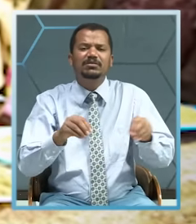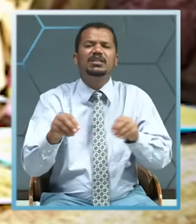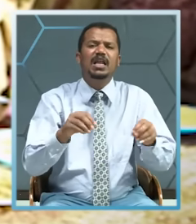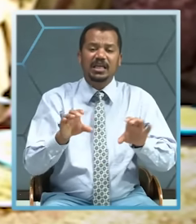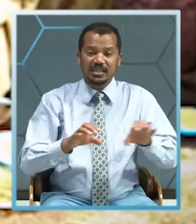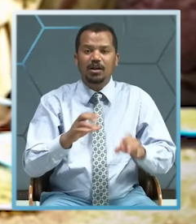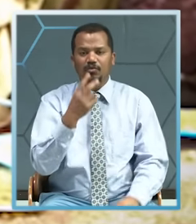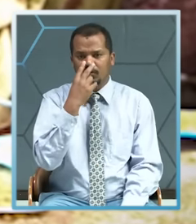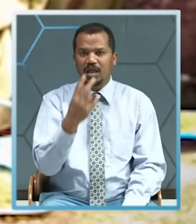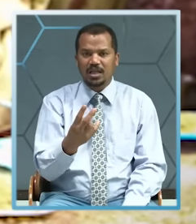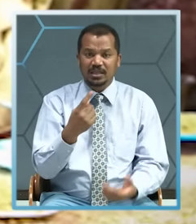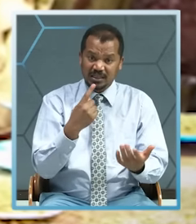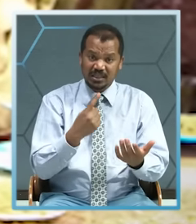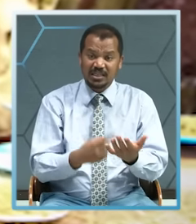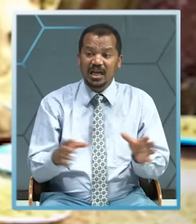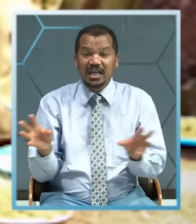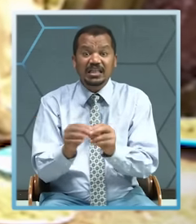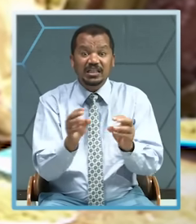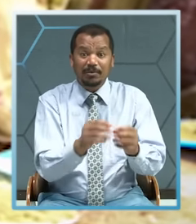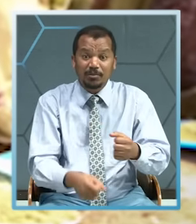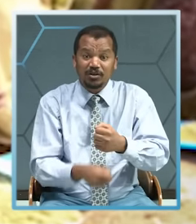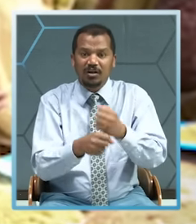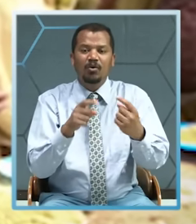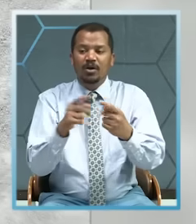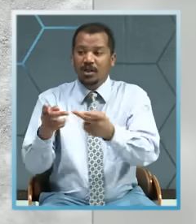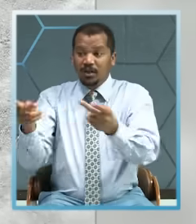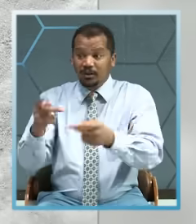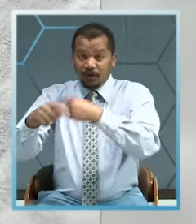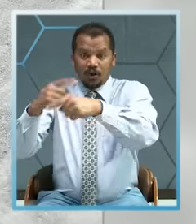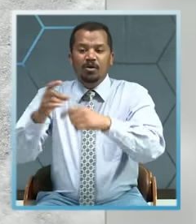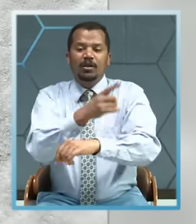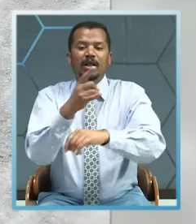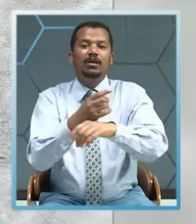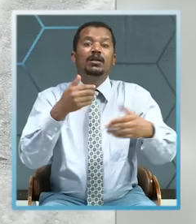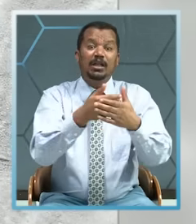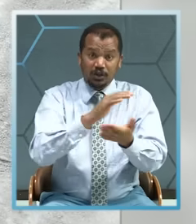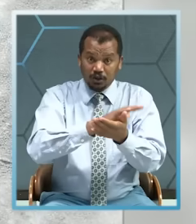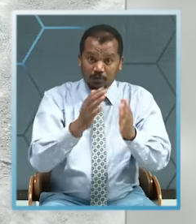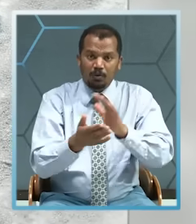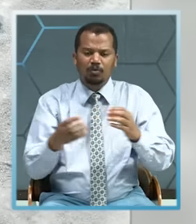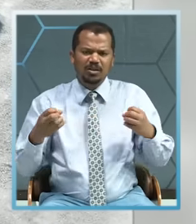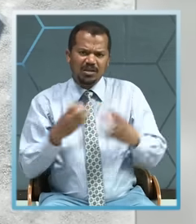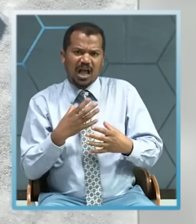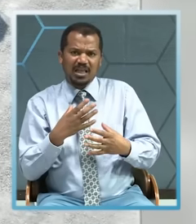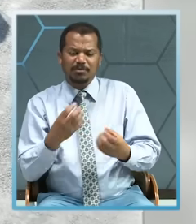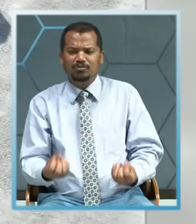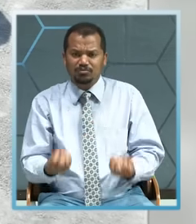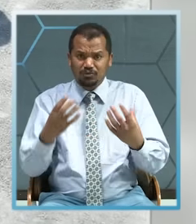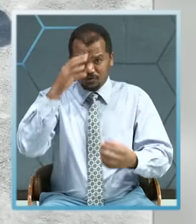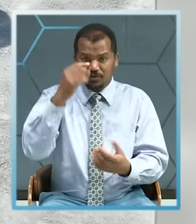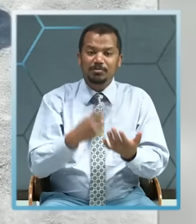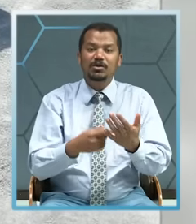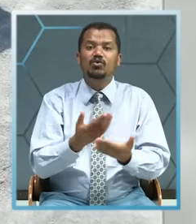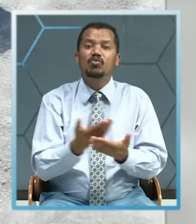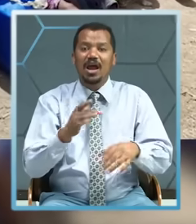ለማሰባሰብ ንቅናቄ ሲያደርጉ ይስተዋላል። ይህ የተሰባሰበው ድጋፍ ወደ ስፍራው ሄዶ ለዜጎች ተደራሽ ስለመሆኑ ስጋት የገባቸው